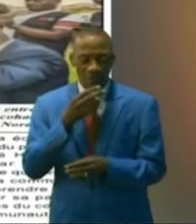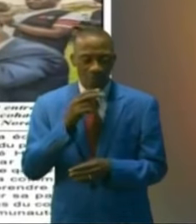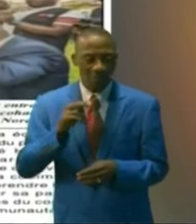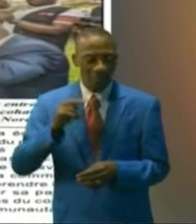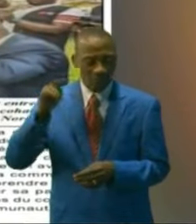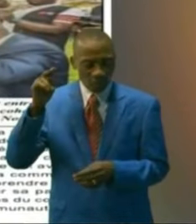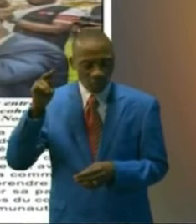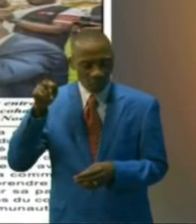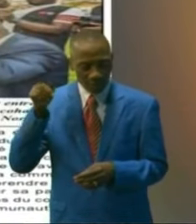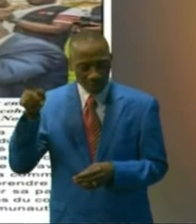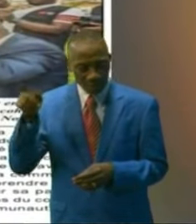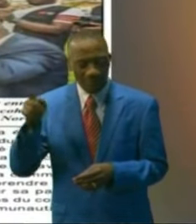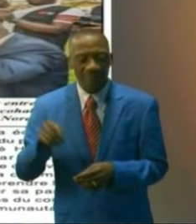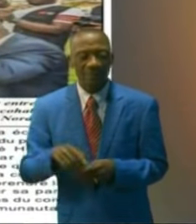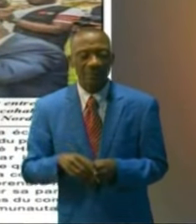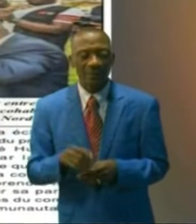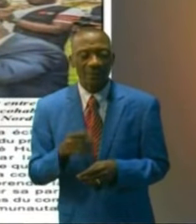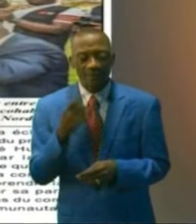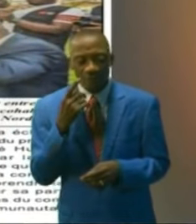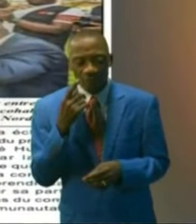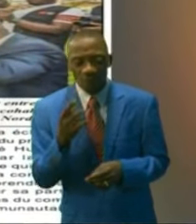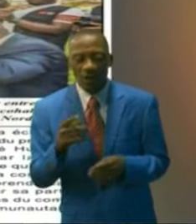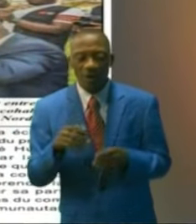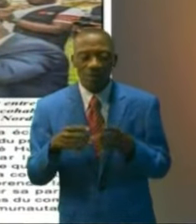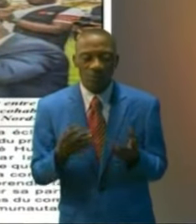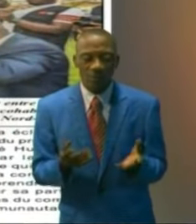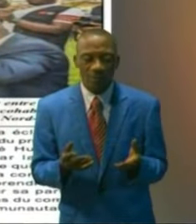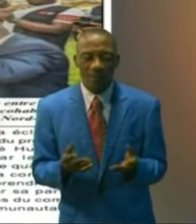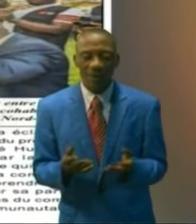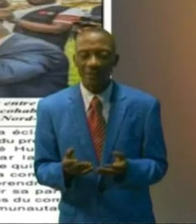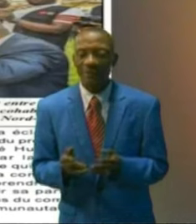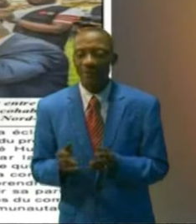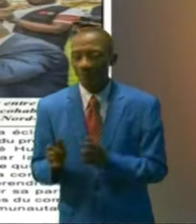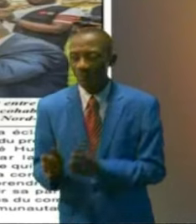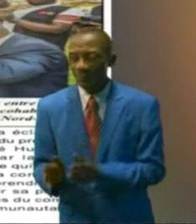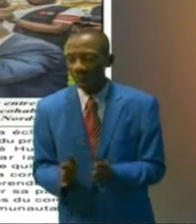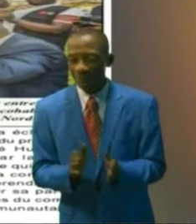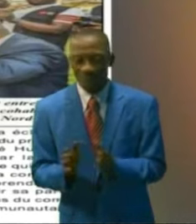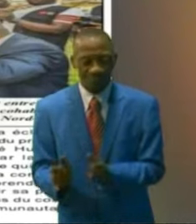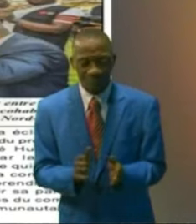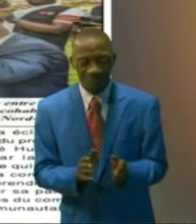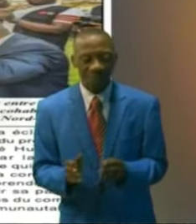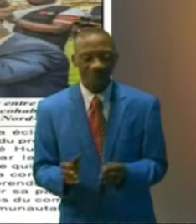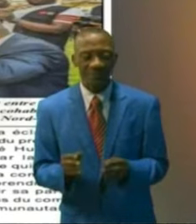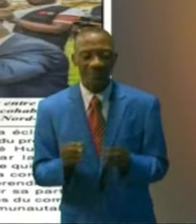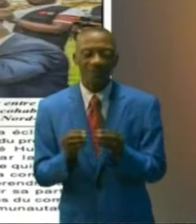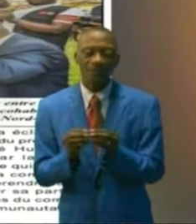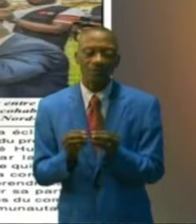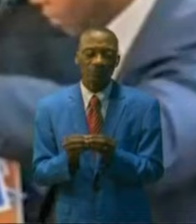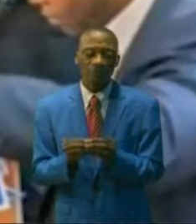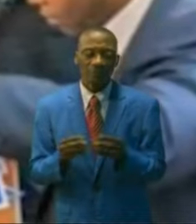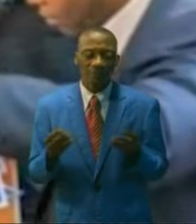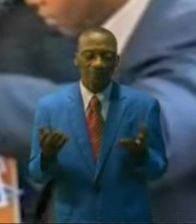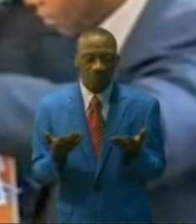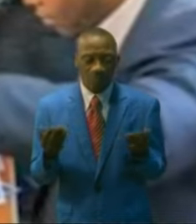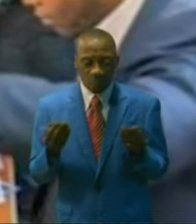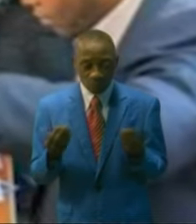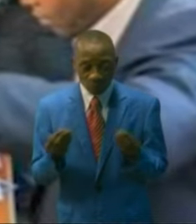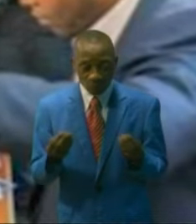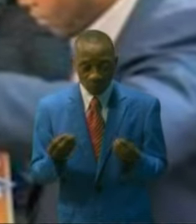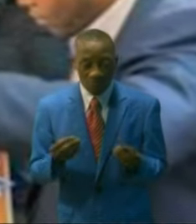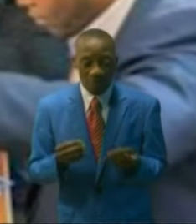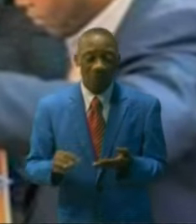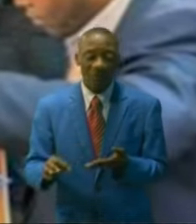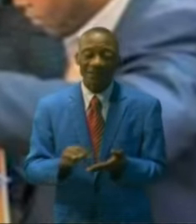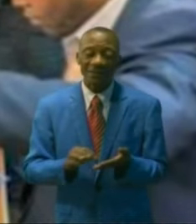lundi 19 août 2024 à Goma. Clôturé par la signature d'un acte d'engagement, ce moment symbolique